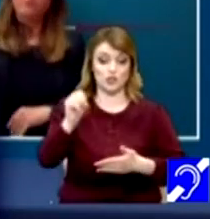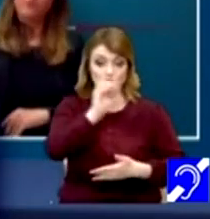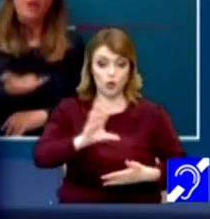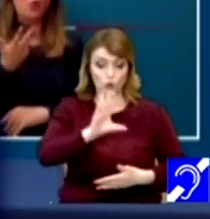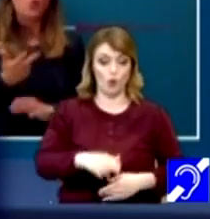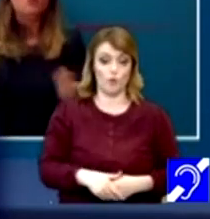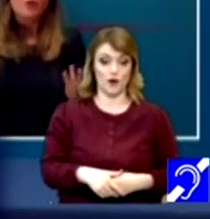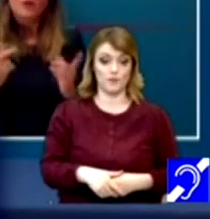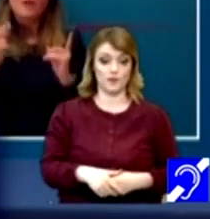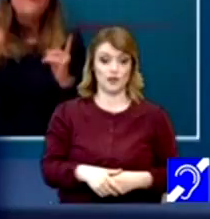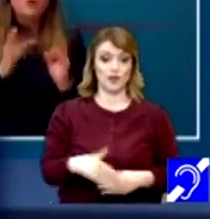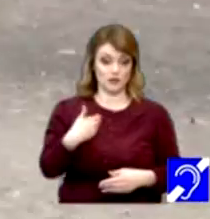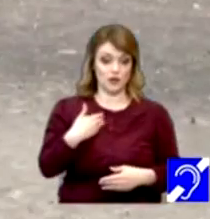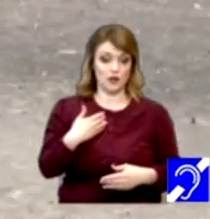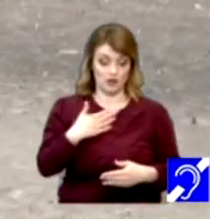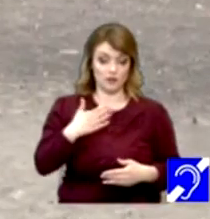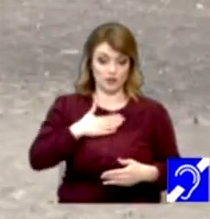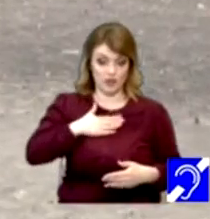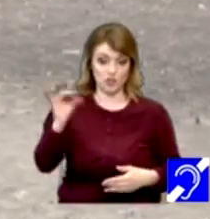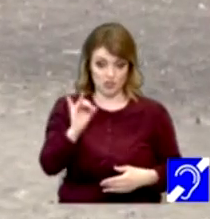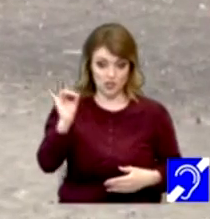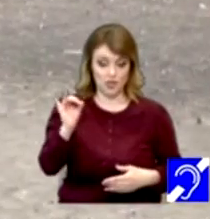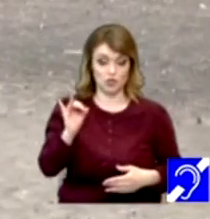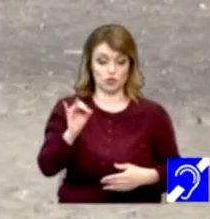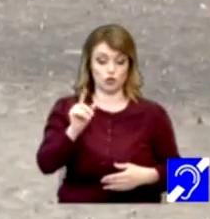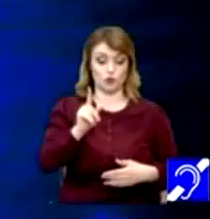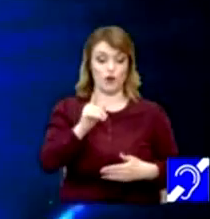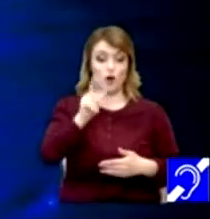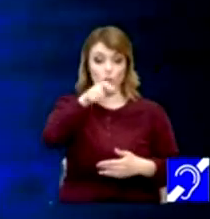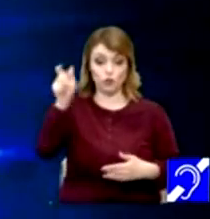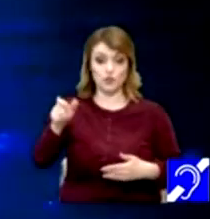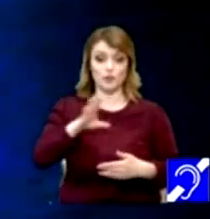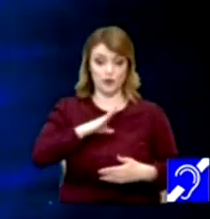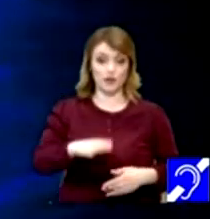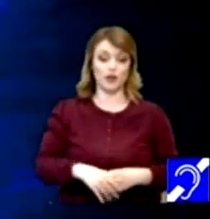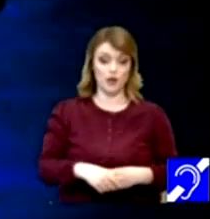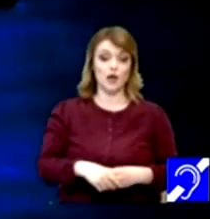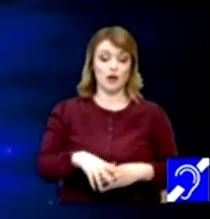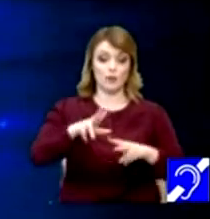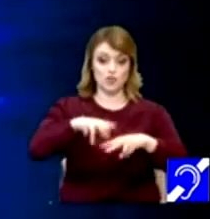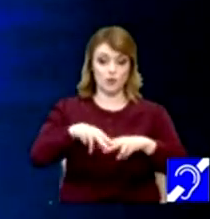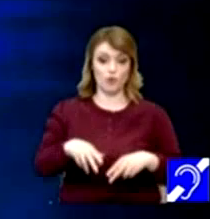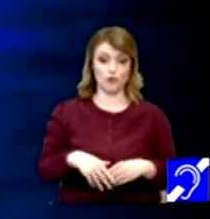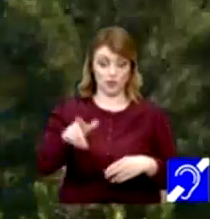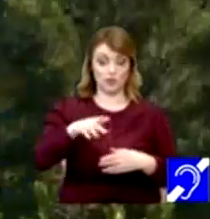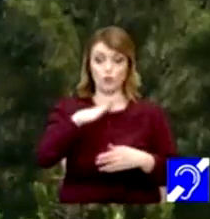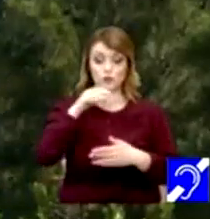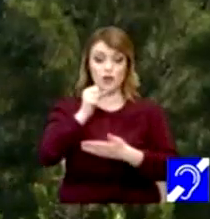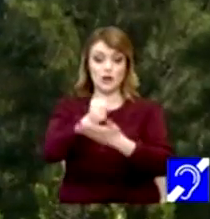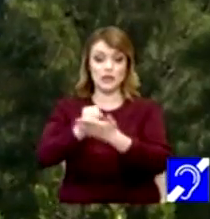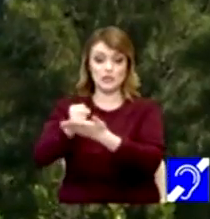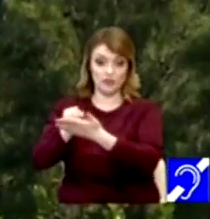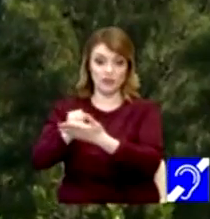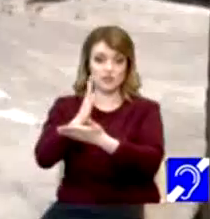avere un certificato vaccinale. Premierul Draghi afirmă că italienii au făcut rezervări masive în multe regiuni turistice, așteptând